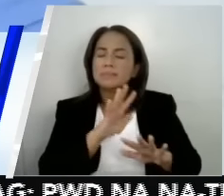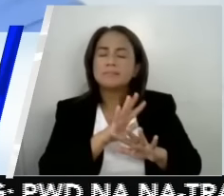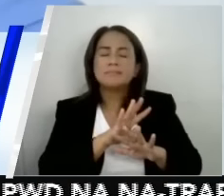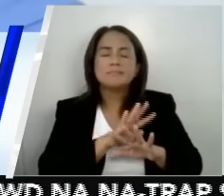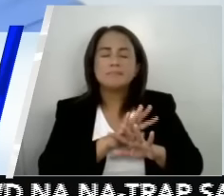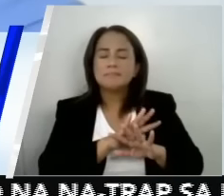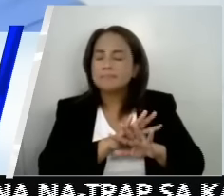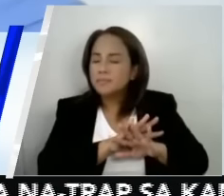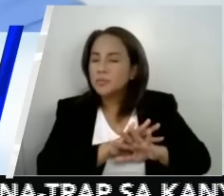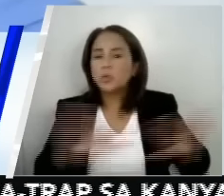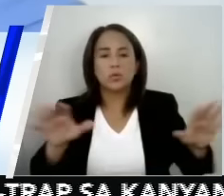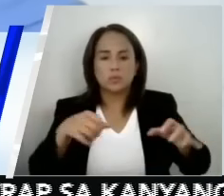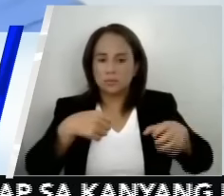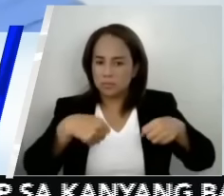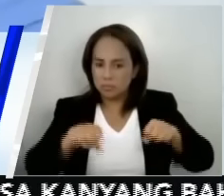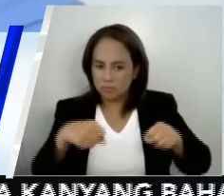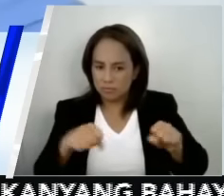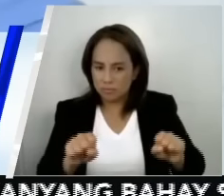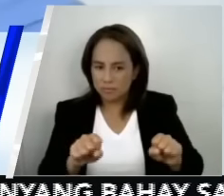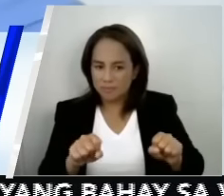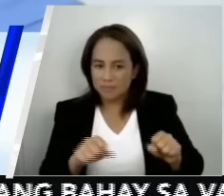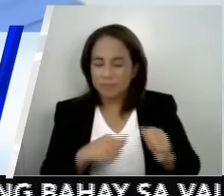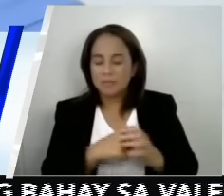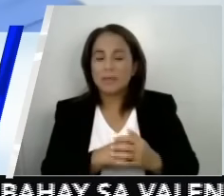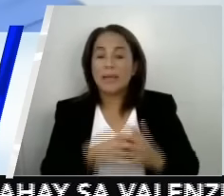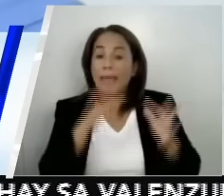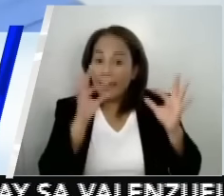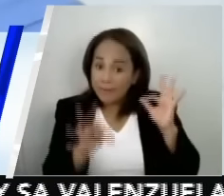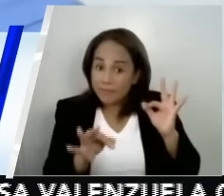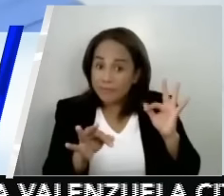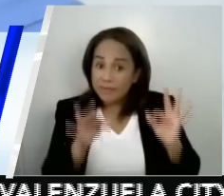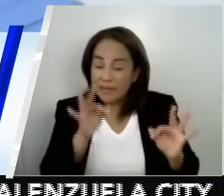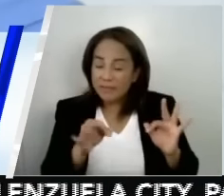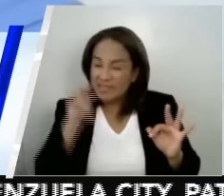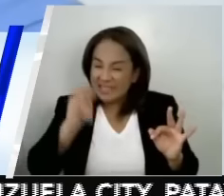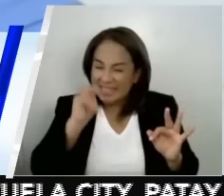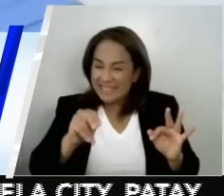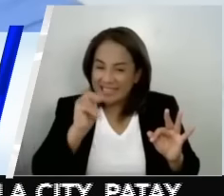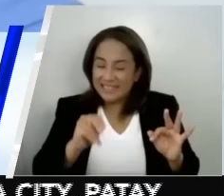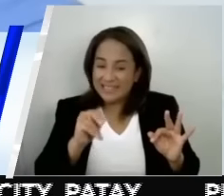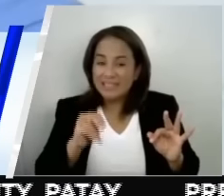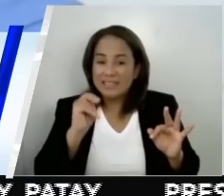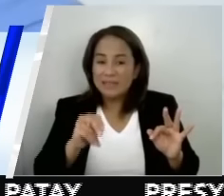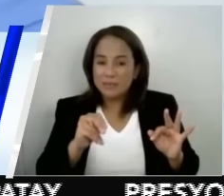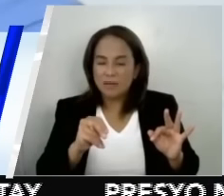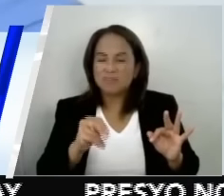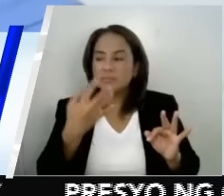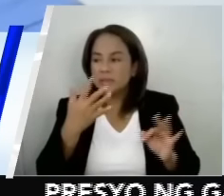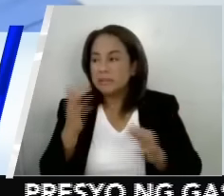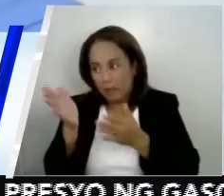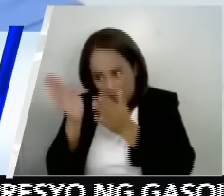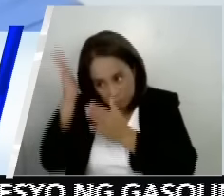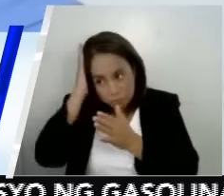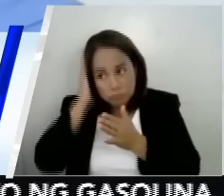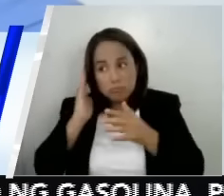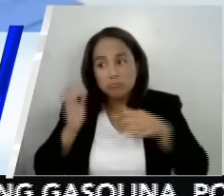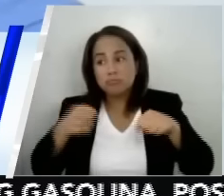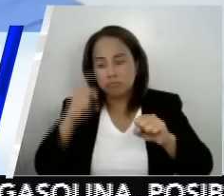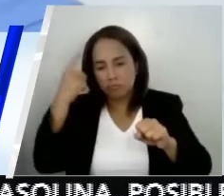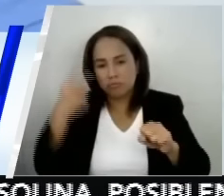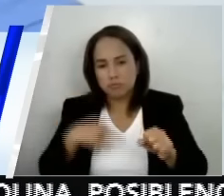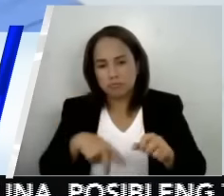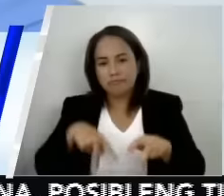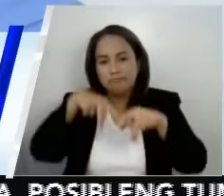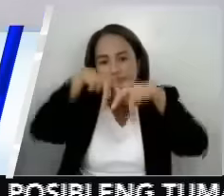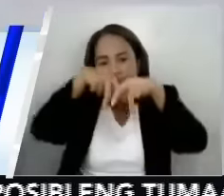wag na tayong magmotorsiklo. And kung talagang kinakailangan, magpahatid na lang dun sa mga kakilala natin o mga kasamahan natin